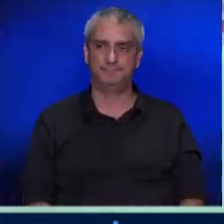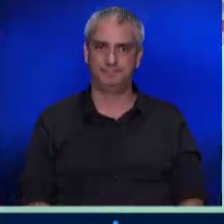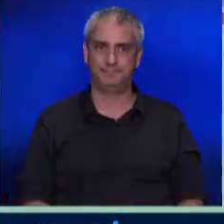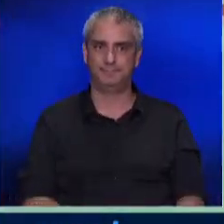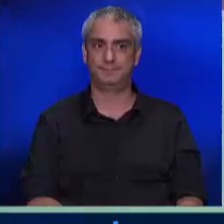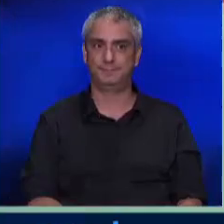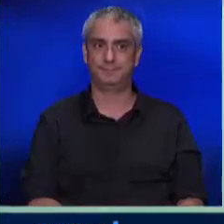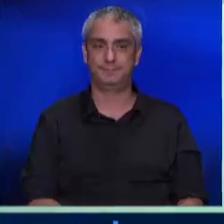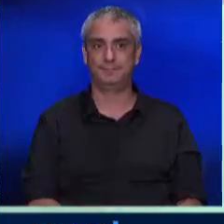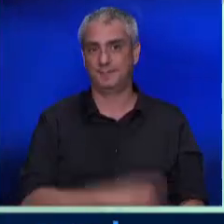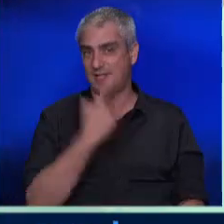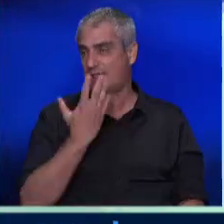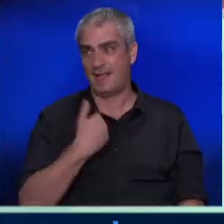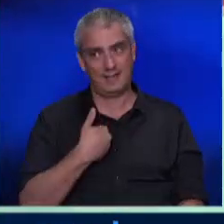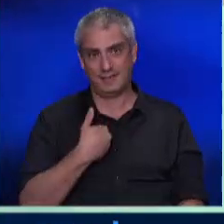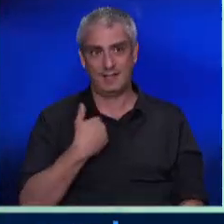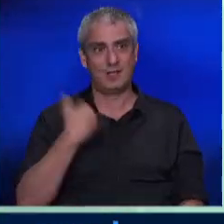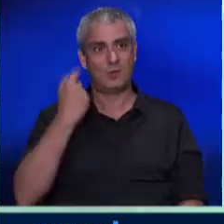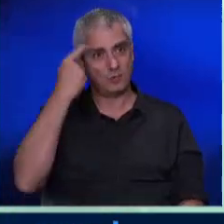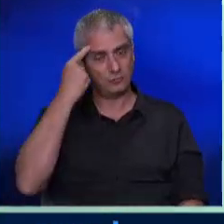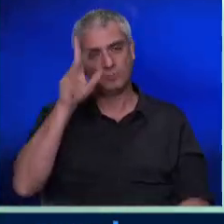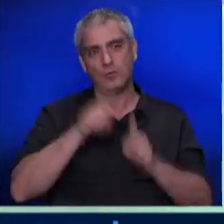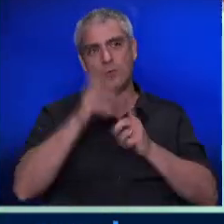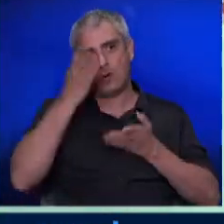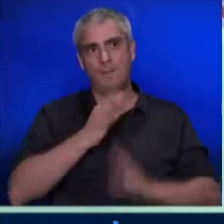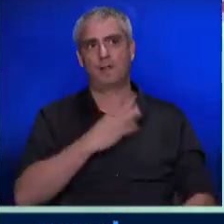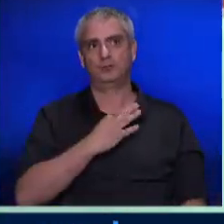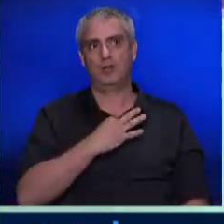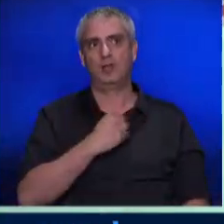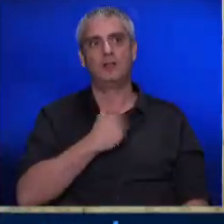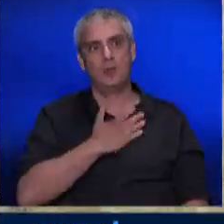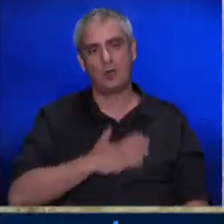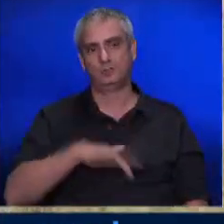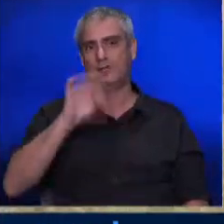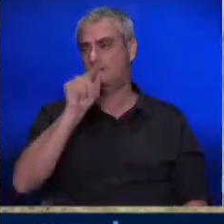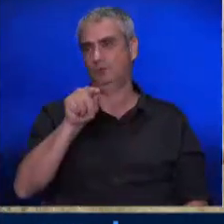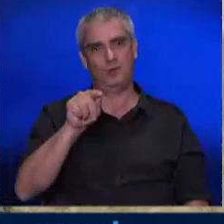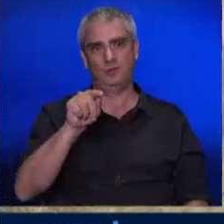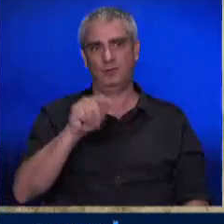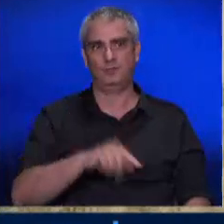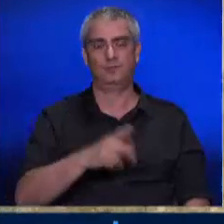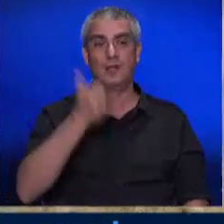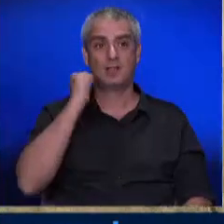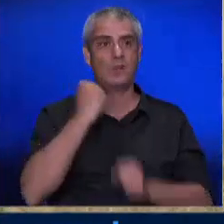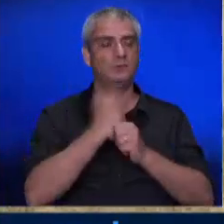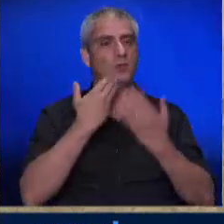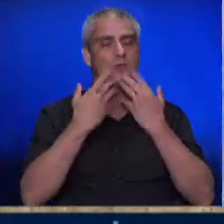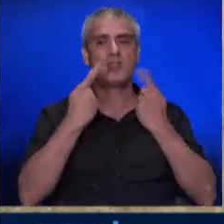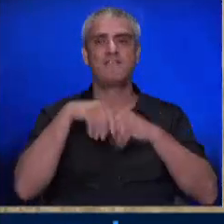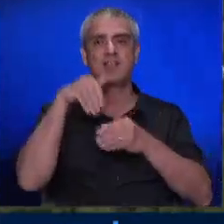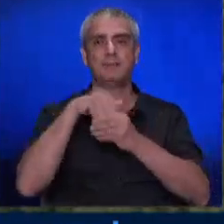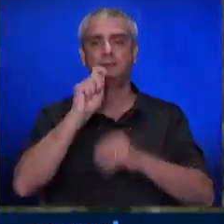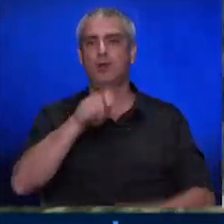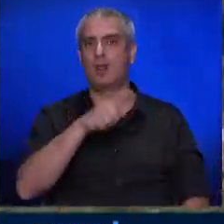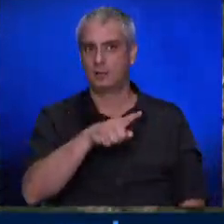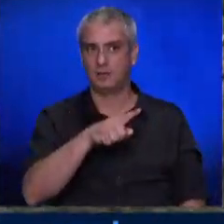אני יכול להגיד לך איך אני שומר על אופטימיות. אני כל הזמן חושב כאילו זה הילד שלי, ואני רוצה מאוד למצוא אותו. אתמול התקיים דיון בוועדת הפנים של